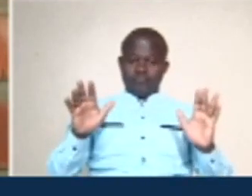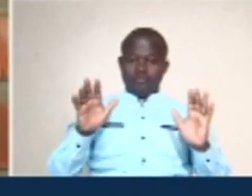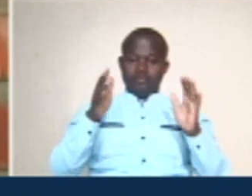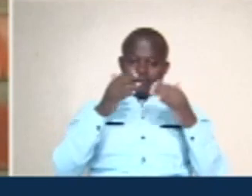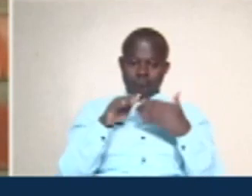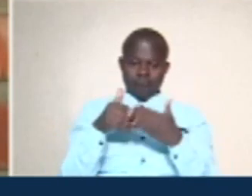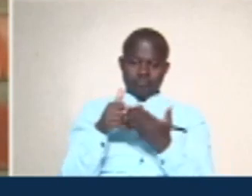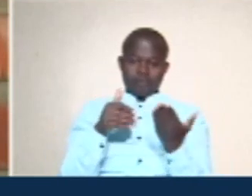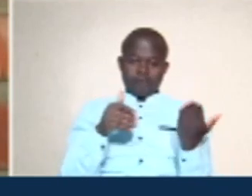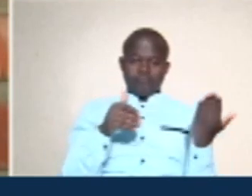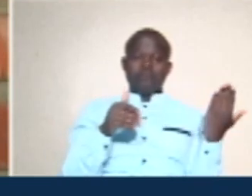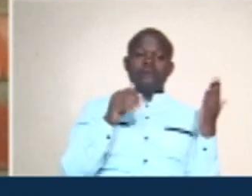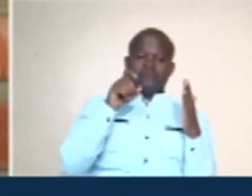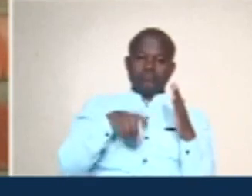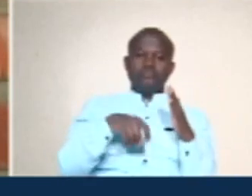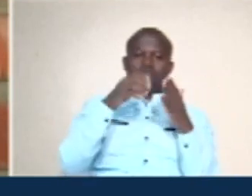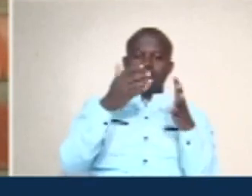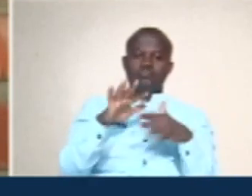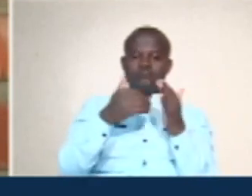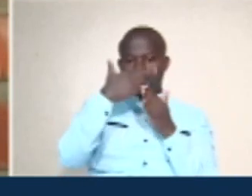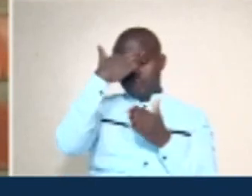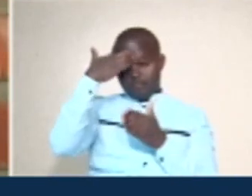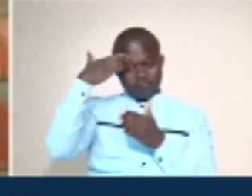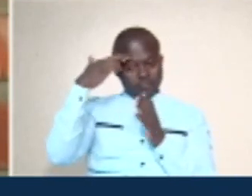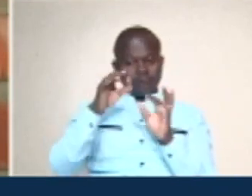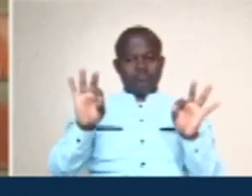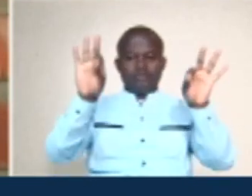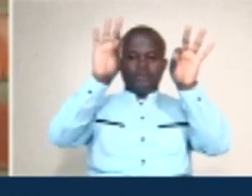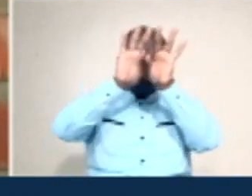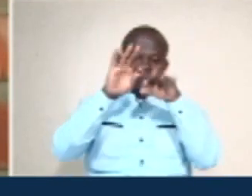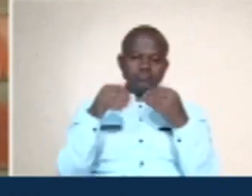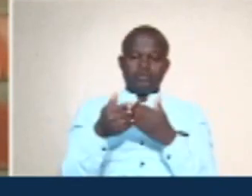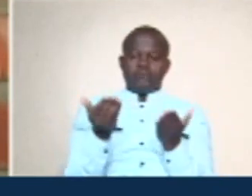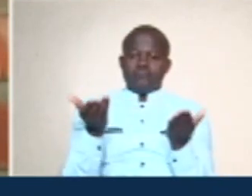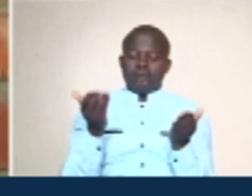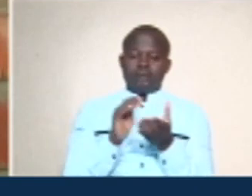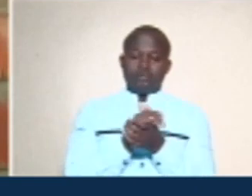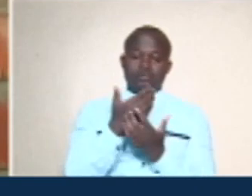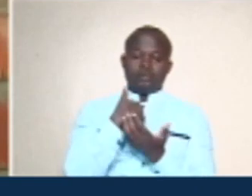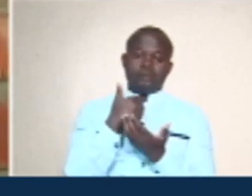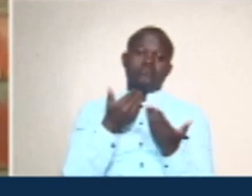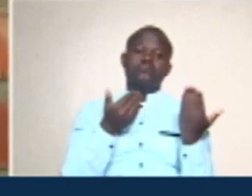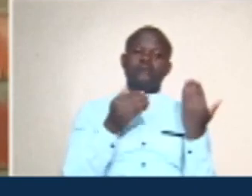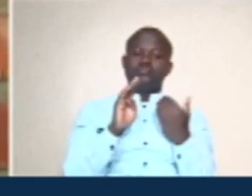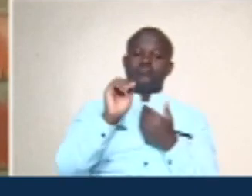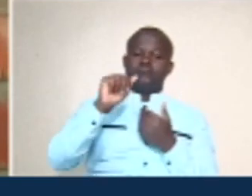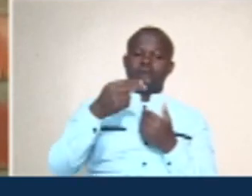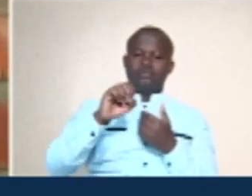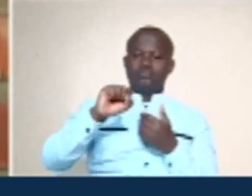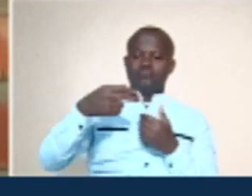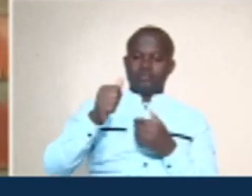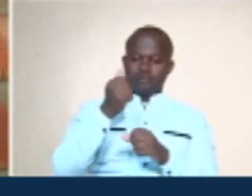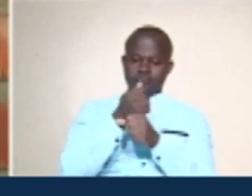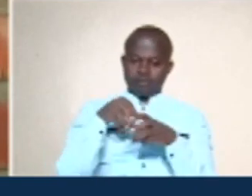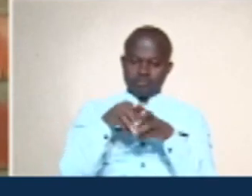zasozwa zigomba kurangizwa. Niyo mpamvu ari ngombwa yuko tugira abahesha bakora akazi kabo